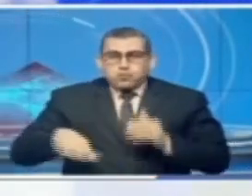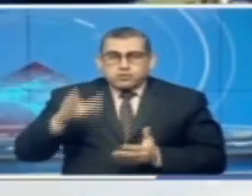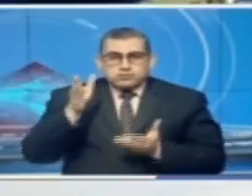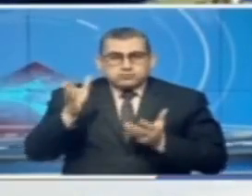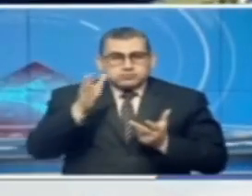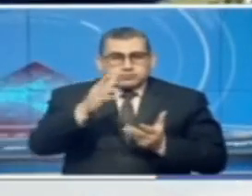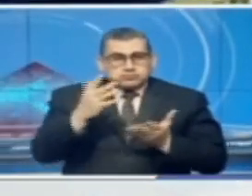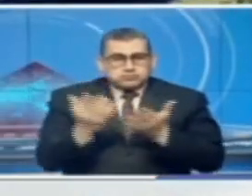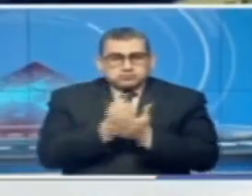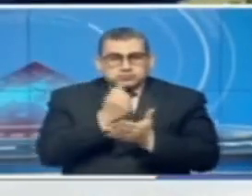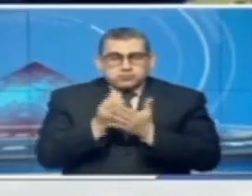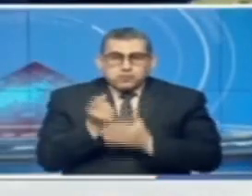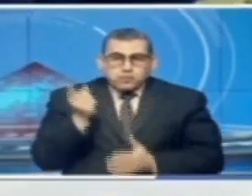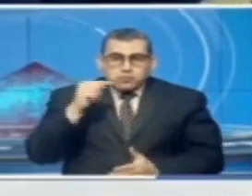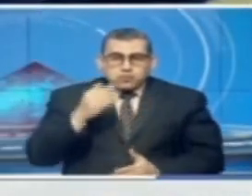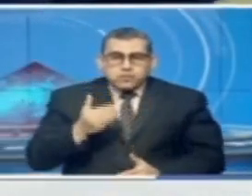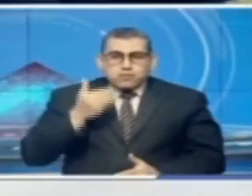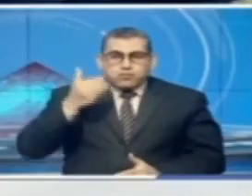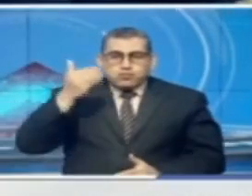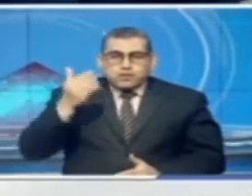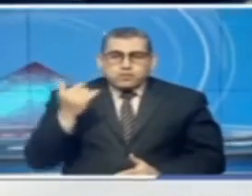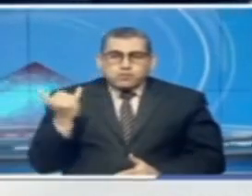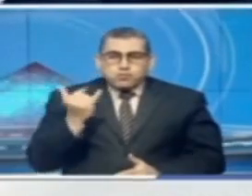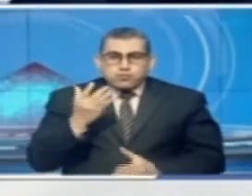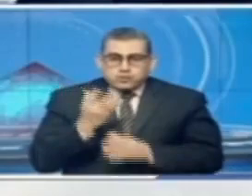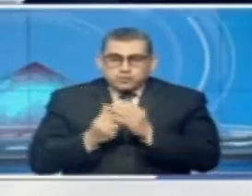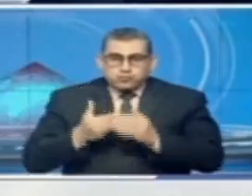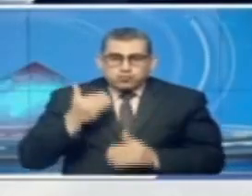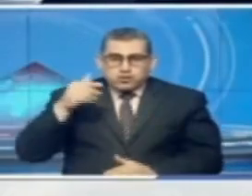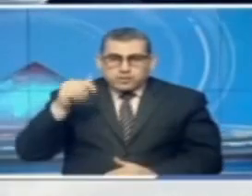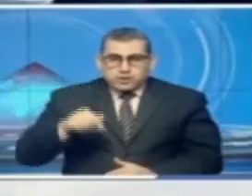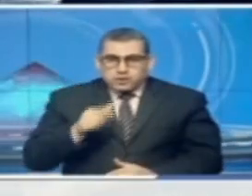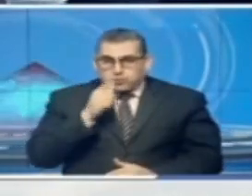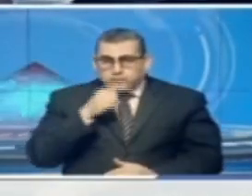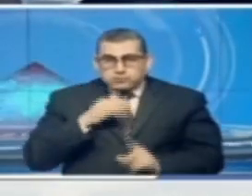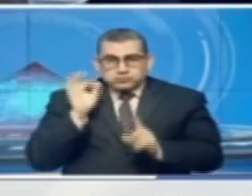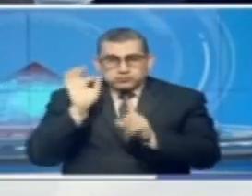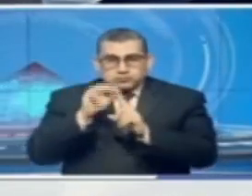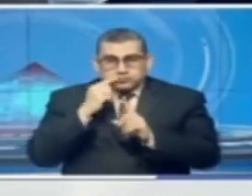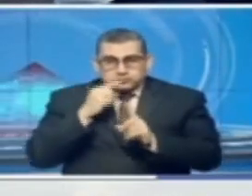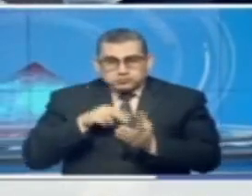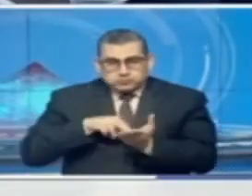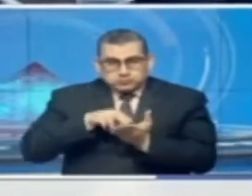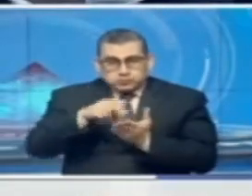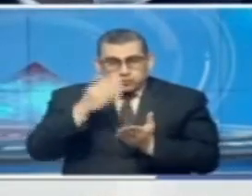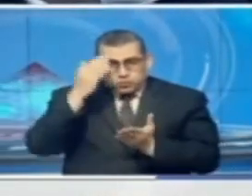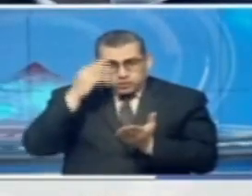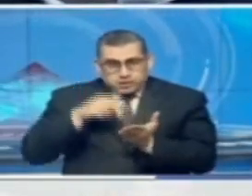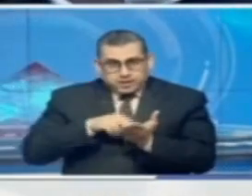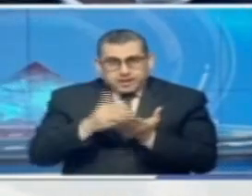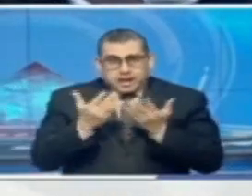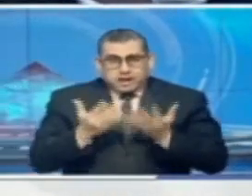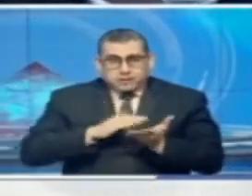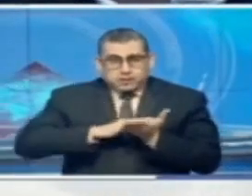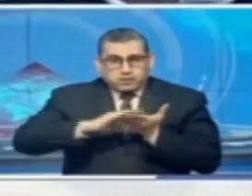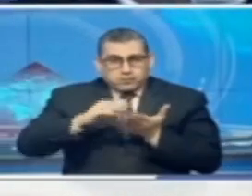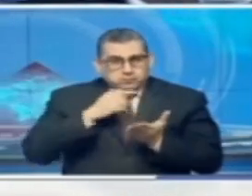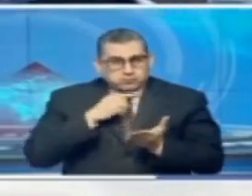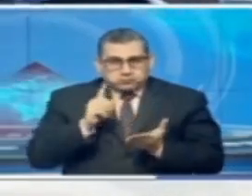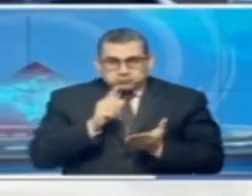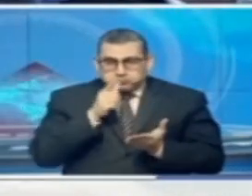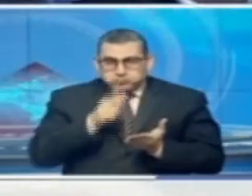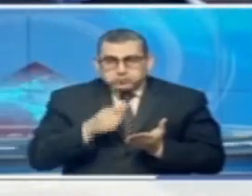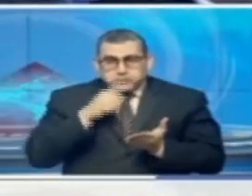لتحقيق غد أفضل للأجيال القادمة، ولكن هذا الطريق لن يكون ممهدا دون وجود